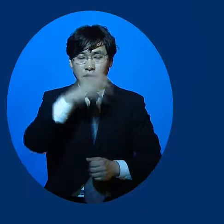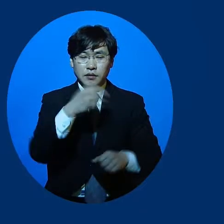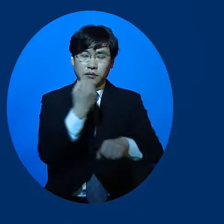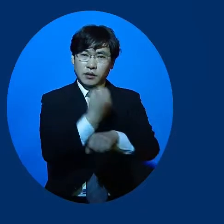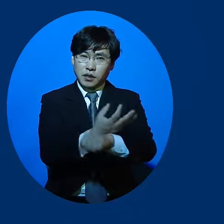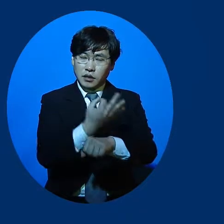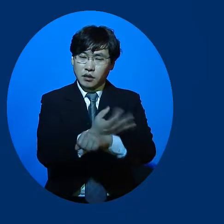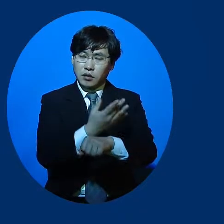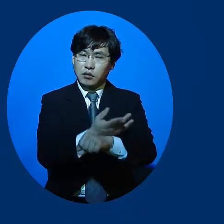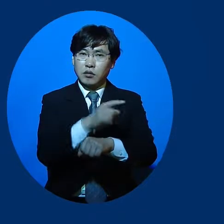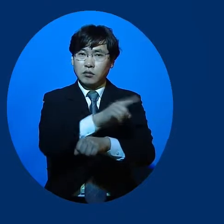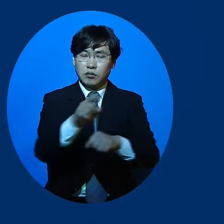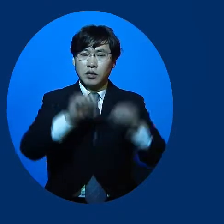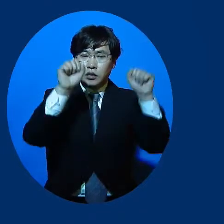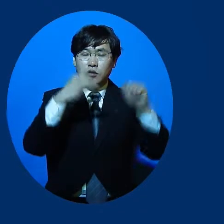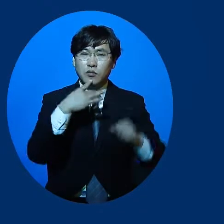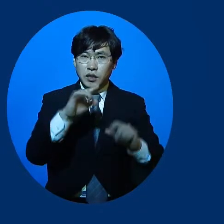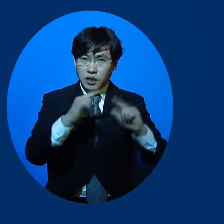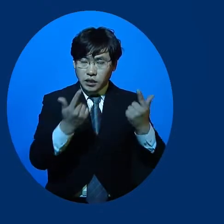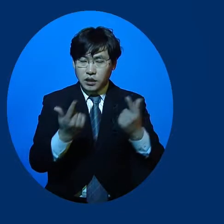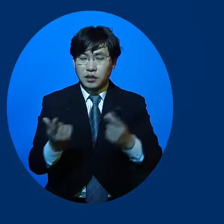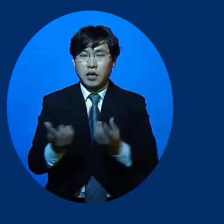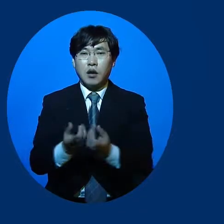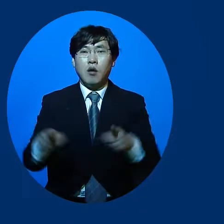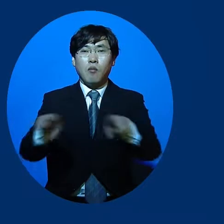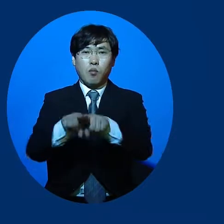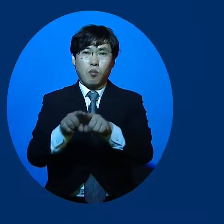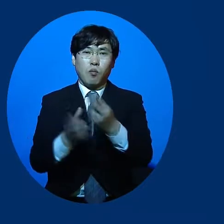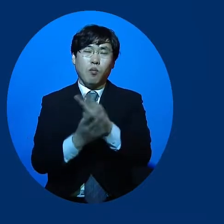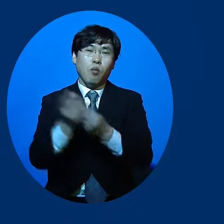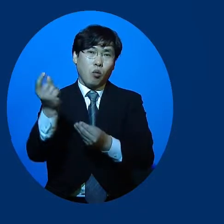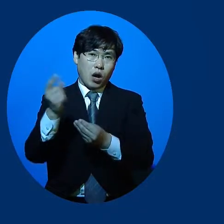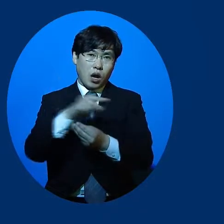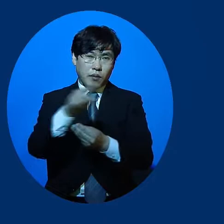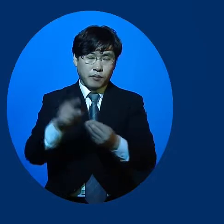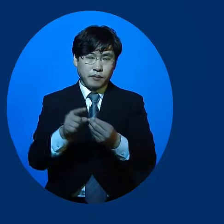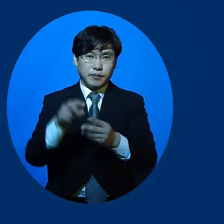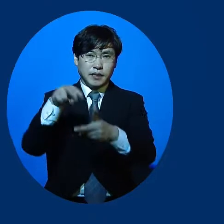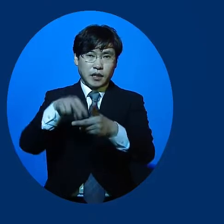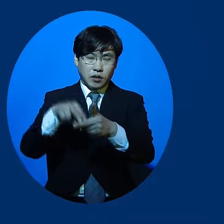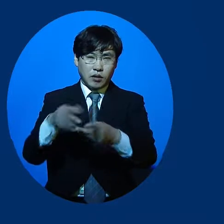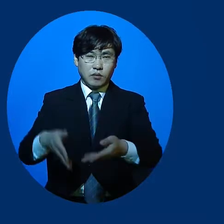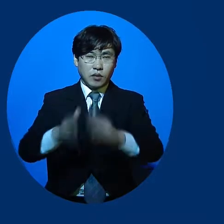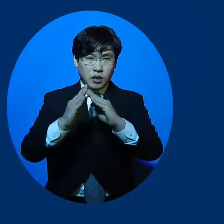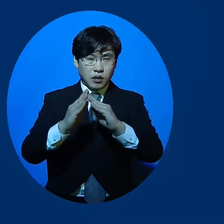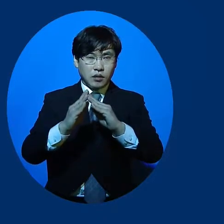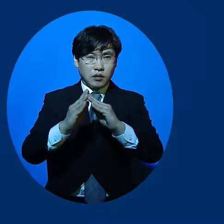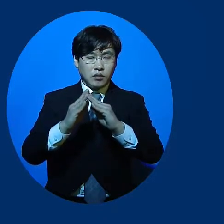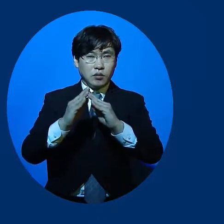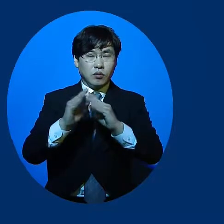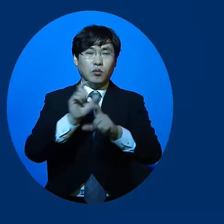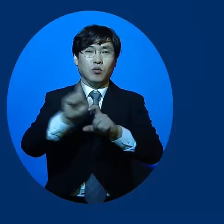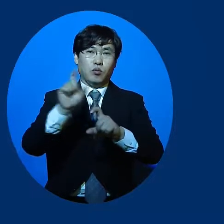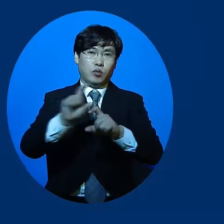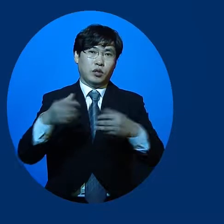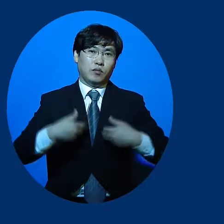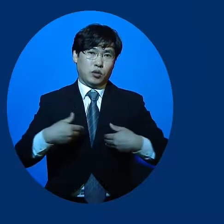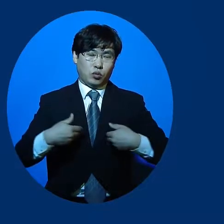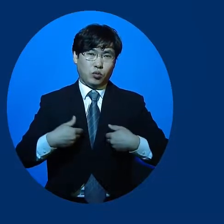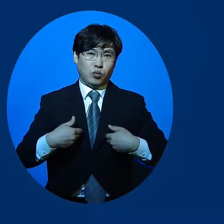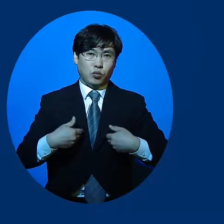복합 문화체육시설로 활용하는 계획이 필요합니다. 전체적으로는 공모사업 안내 전에